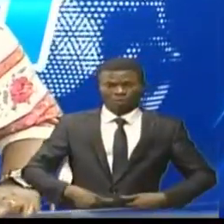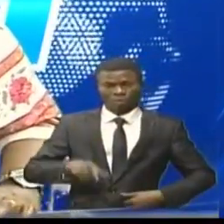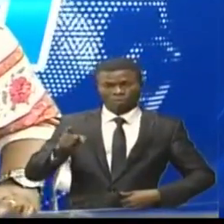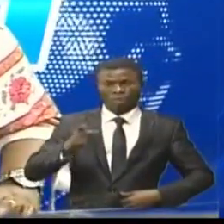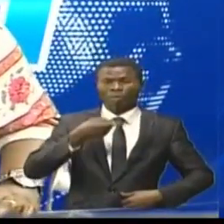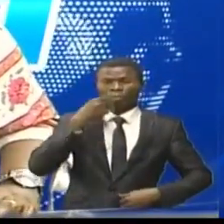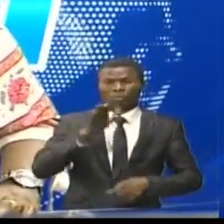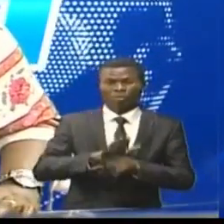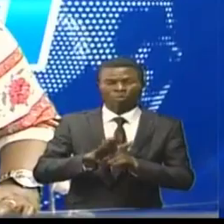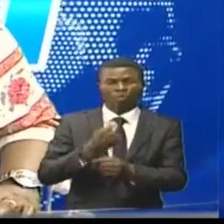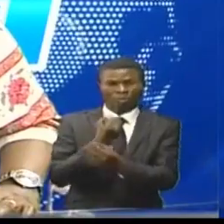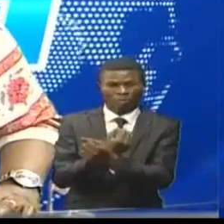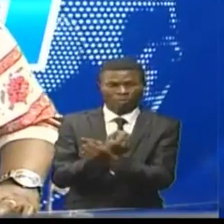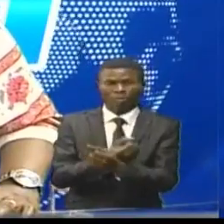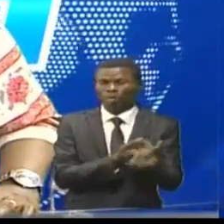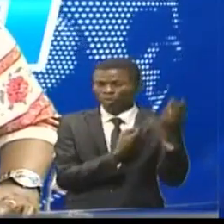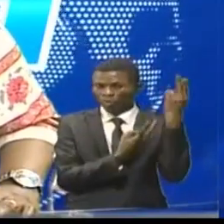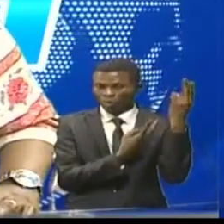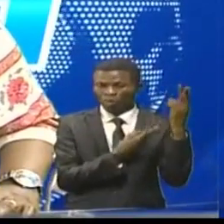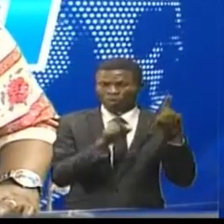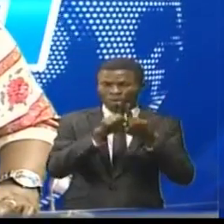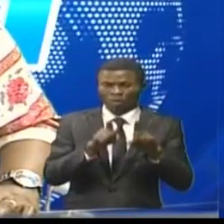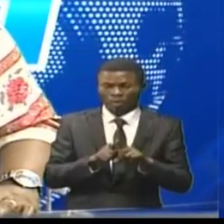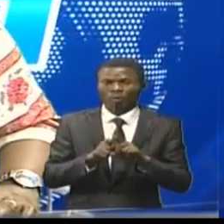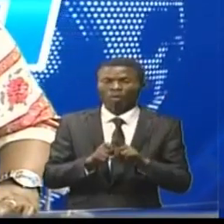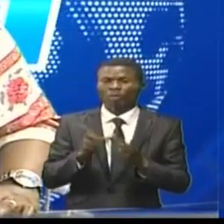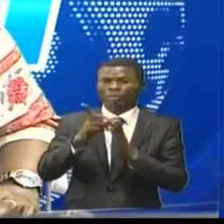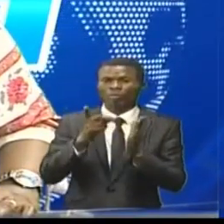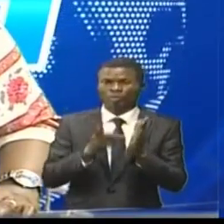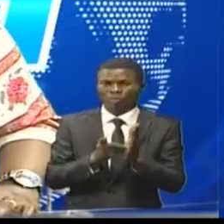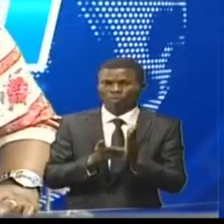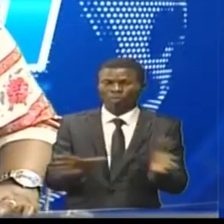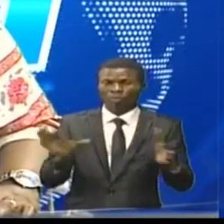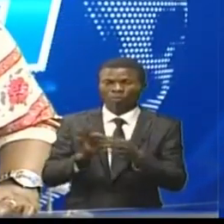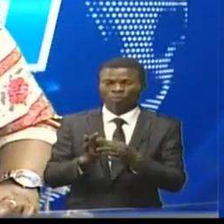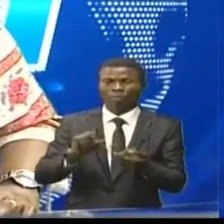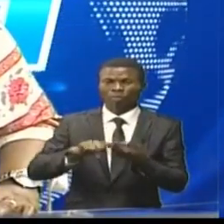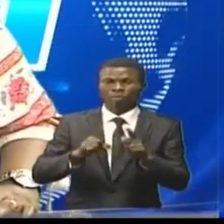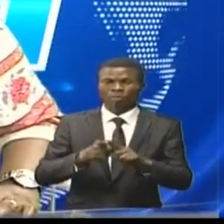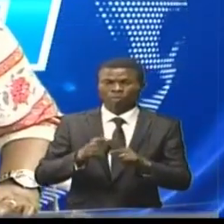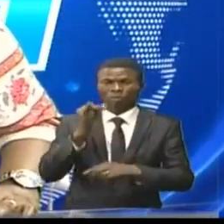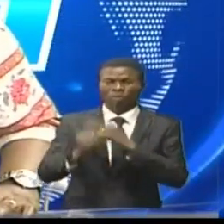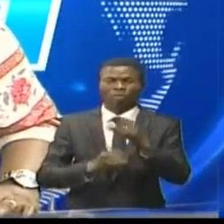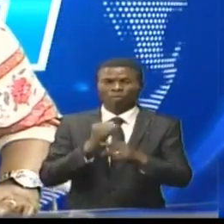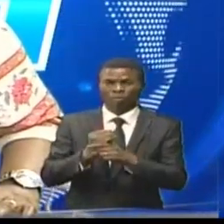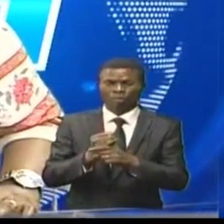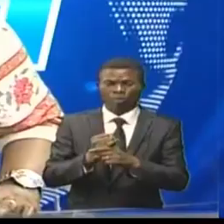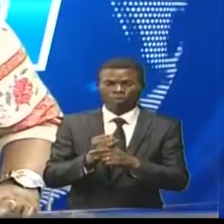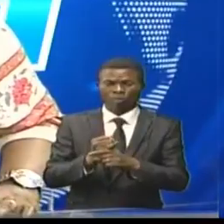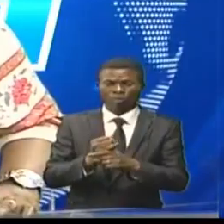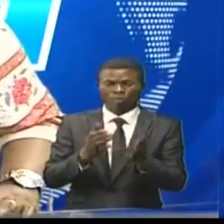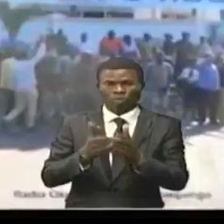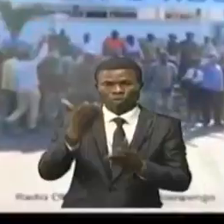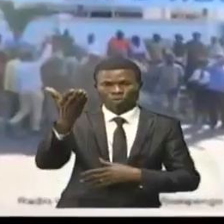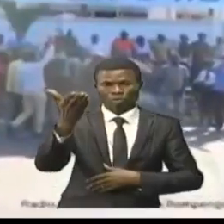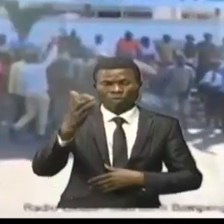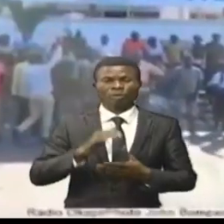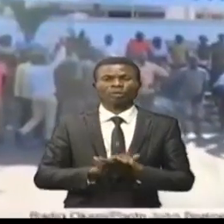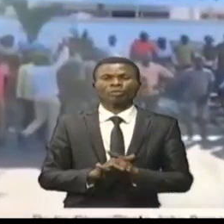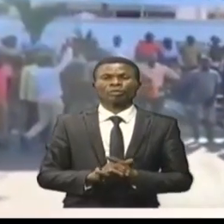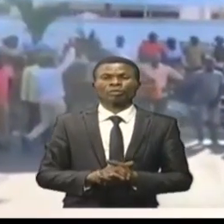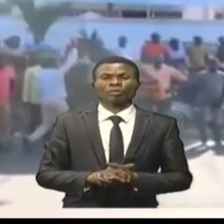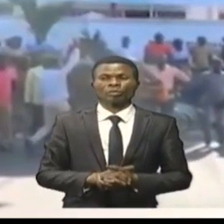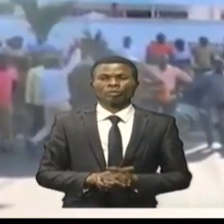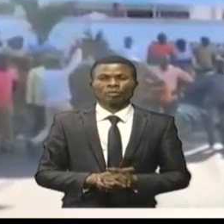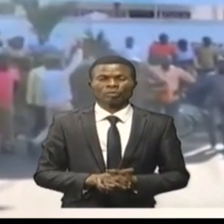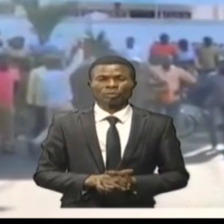évoque le respect des valeurs et principes qui régissent les relations internationales. Cédric Kenina.